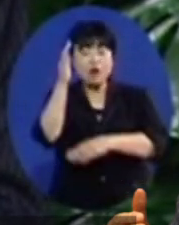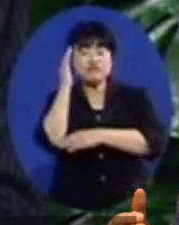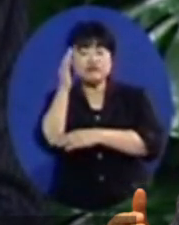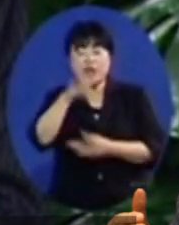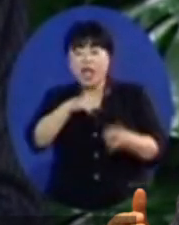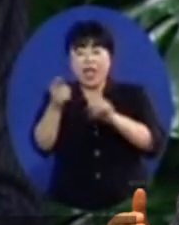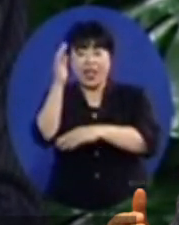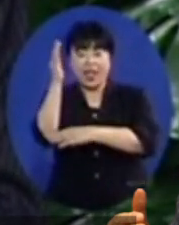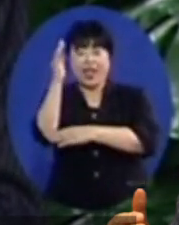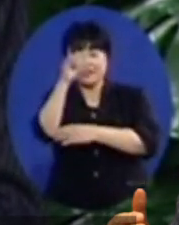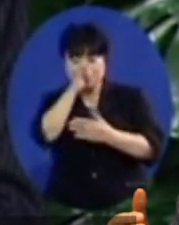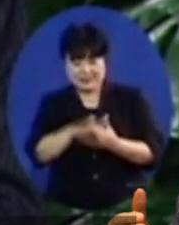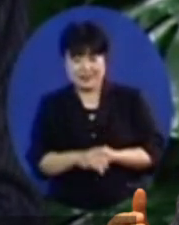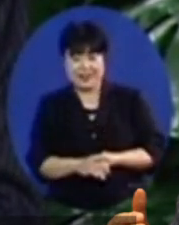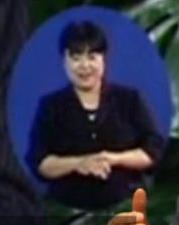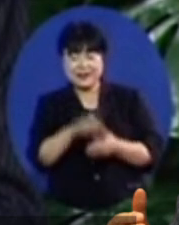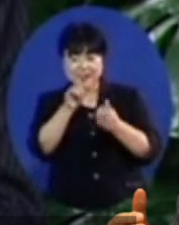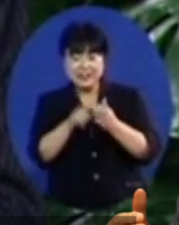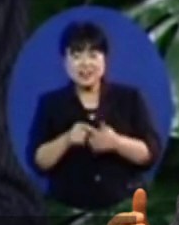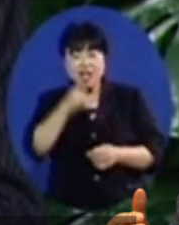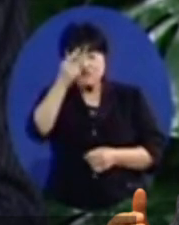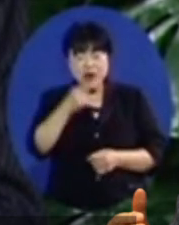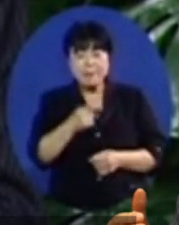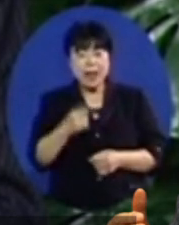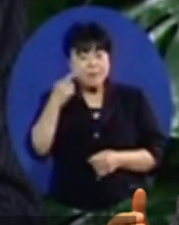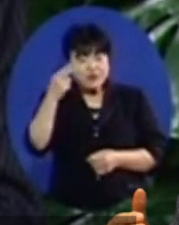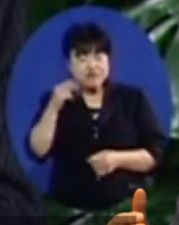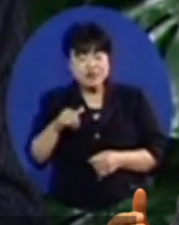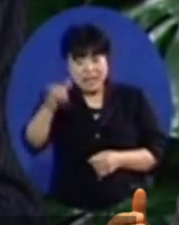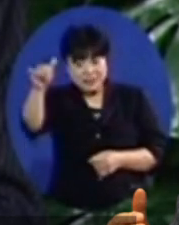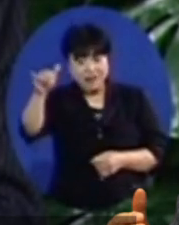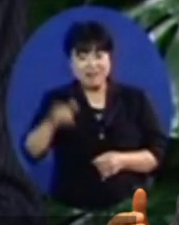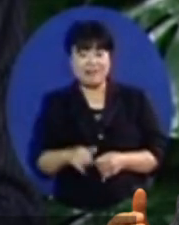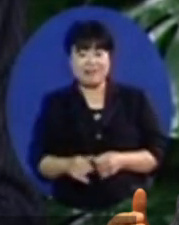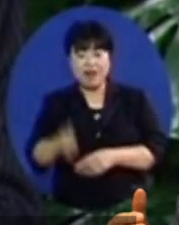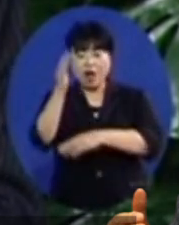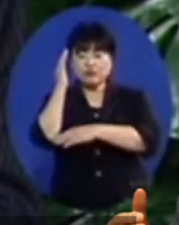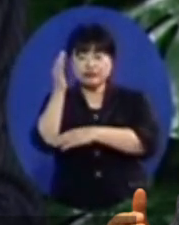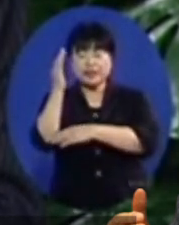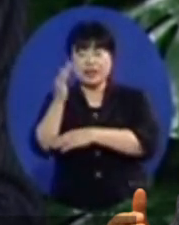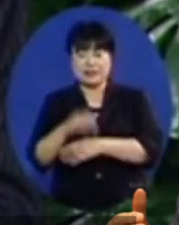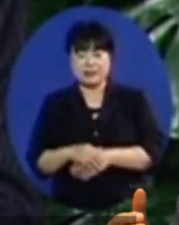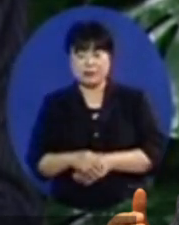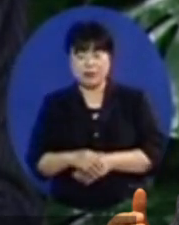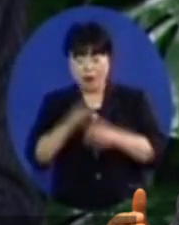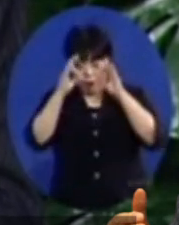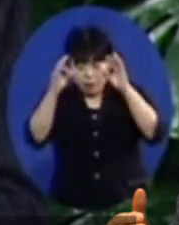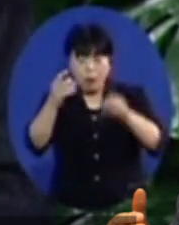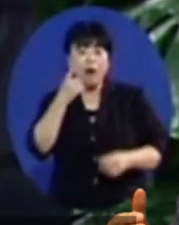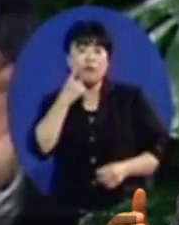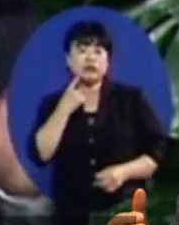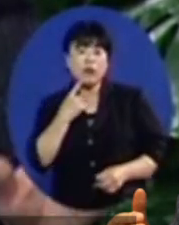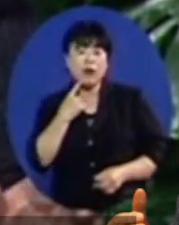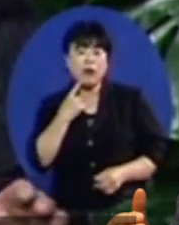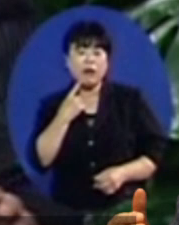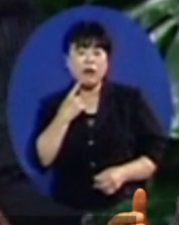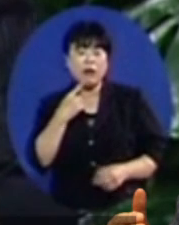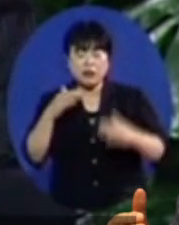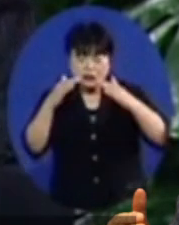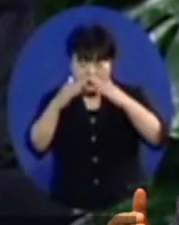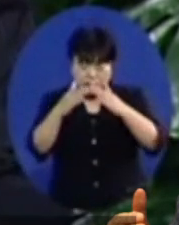했는데 내가 그때 구라파나 미국 가보고 너무 부러웠어요. 그들의 주택,